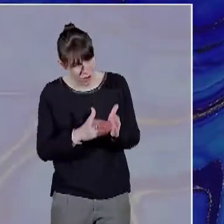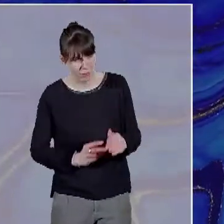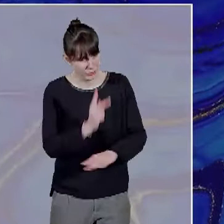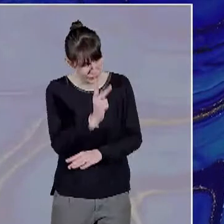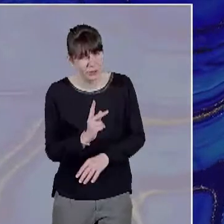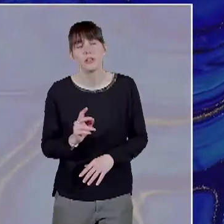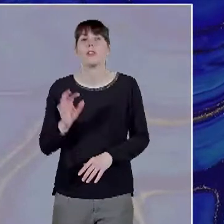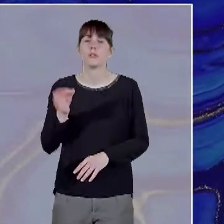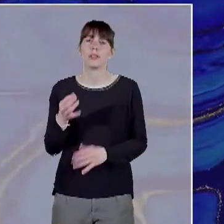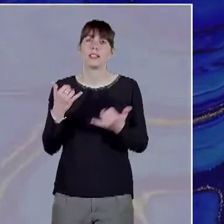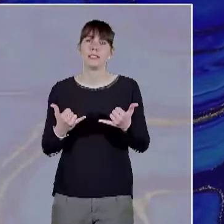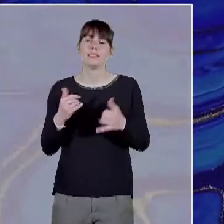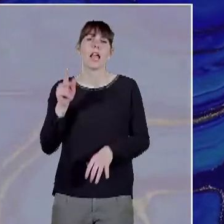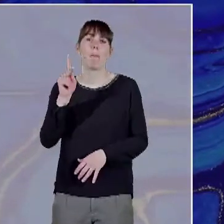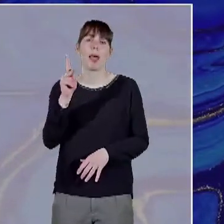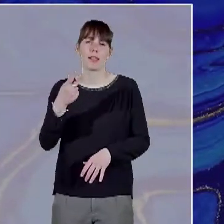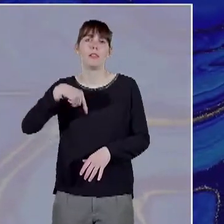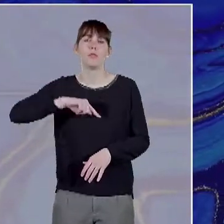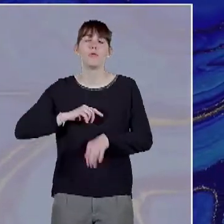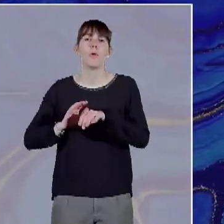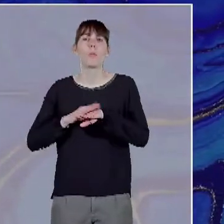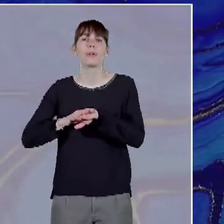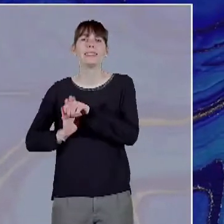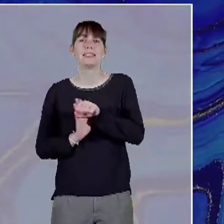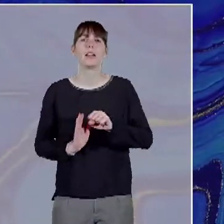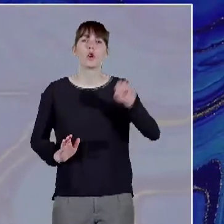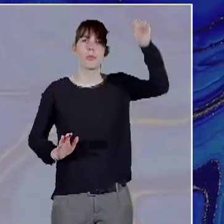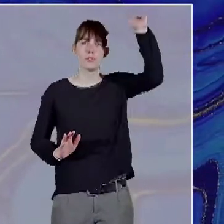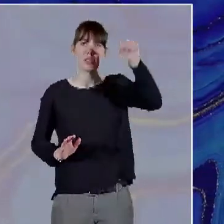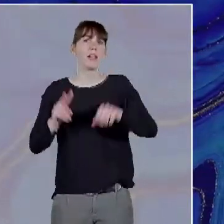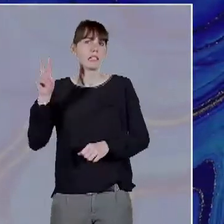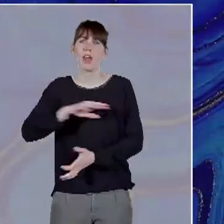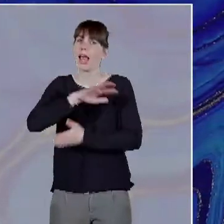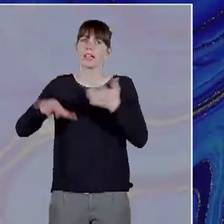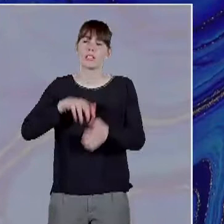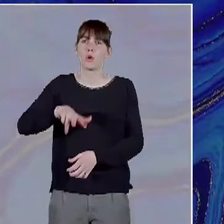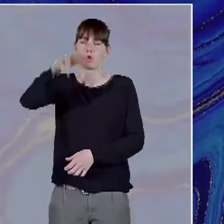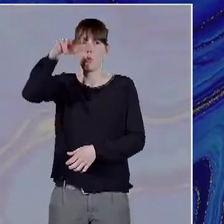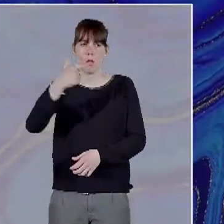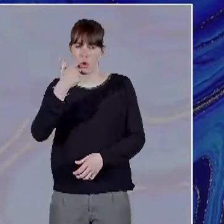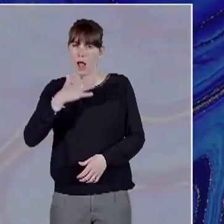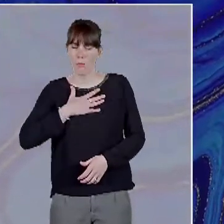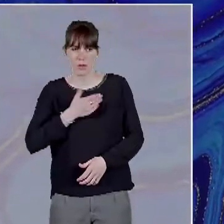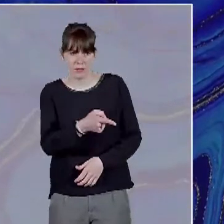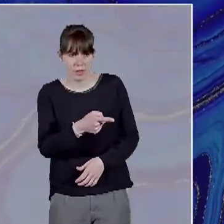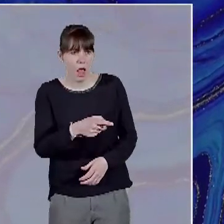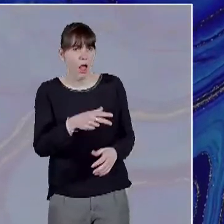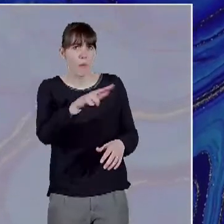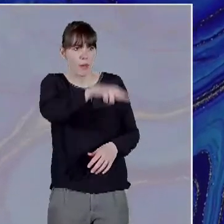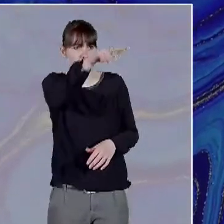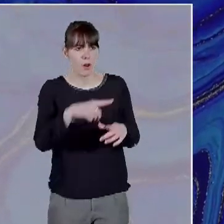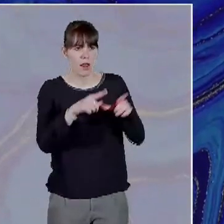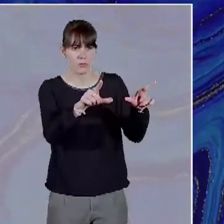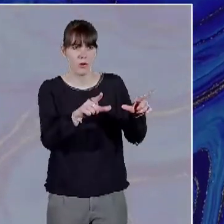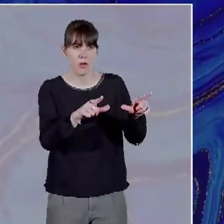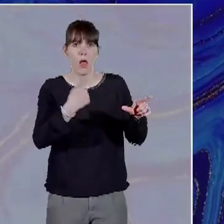tout cas nous les communistes, on pense qu'il y a une telle crise du logement. Alors, la priorité, c'est de mobiliser les logements vacants. Donc on pousse beaucoup des outils fiscaux, taxes